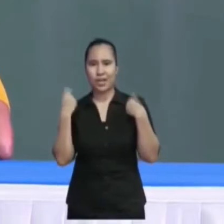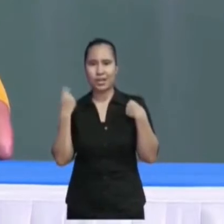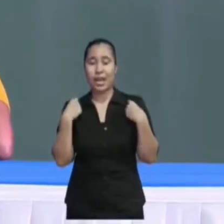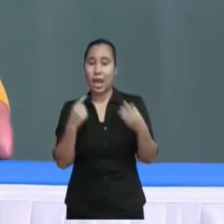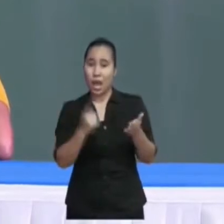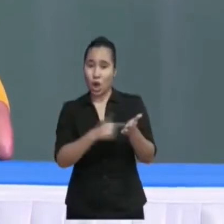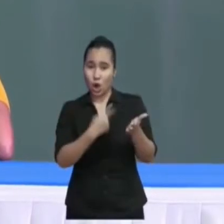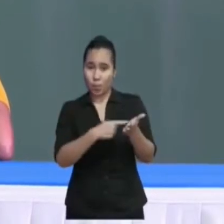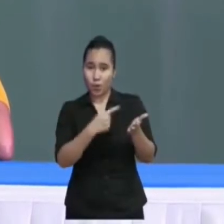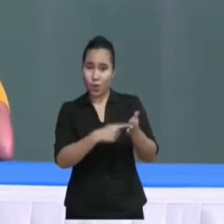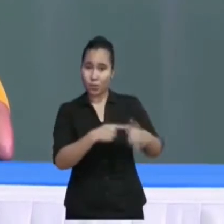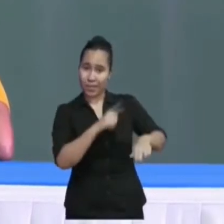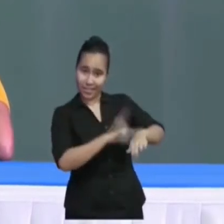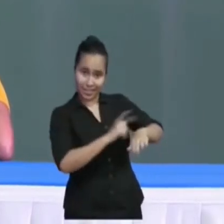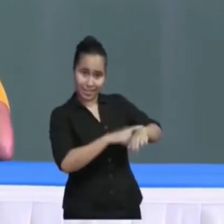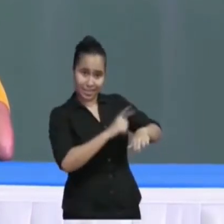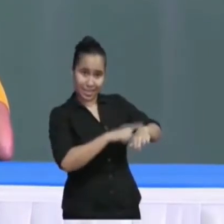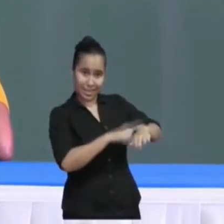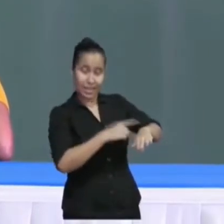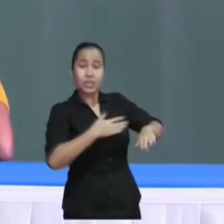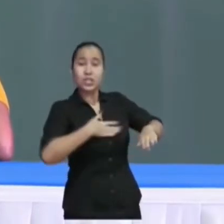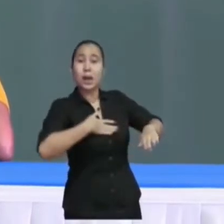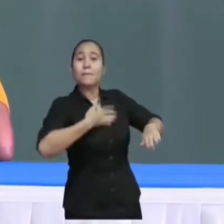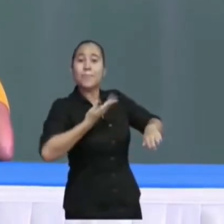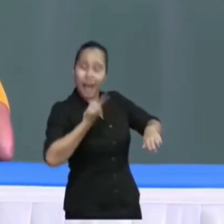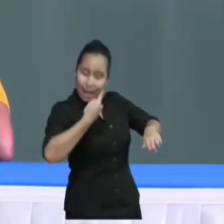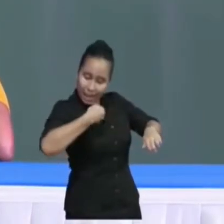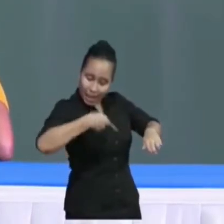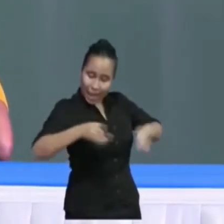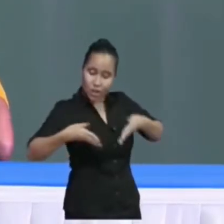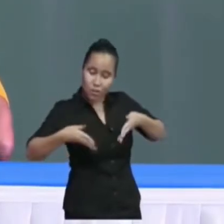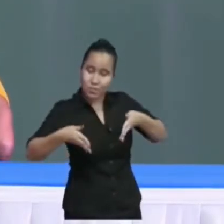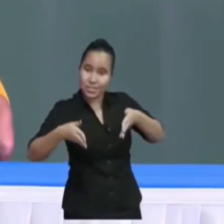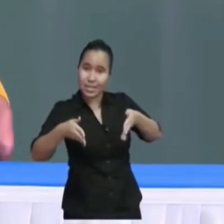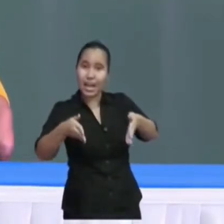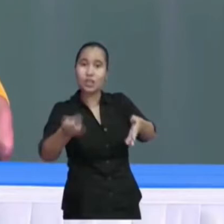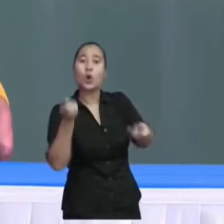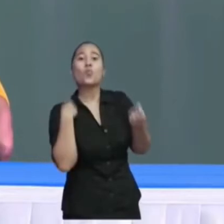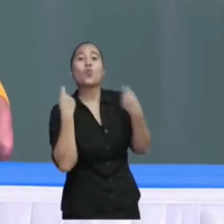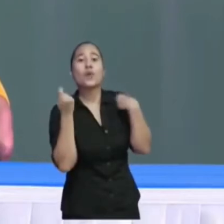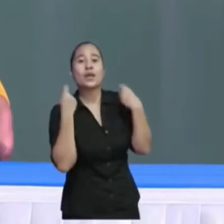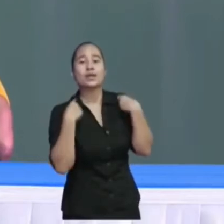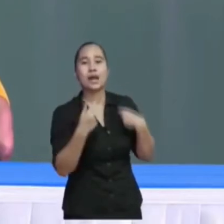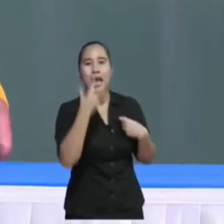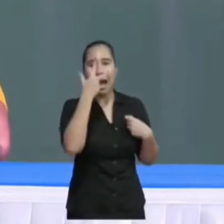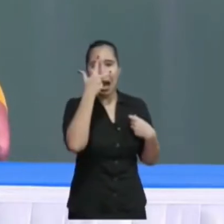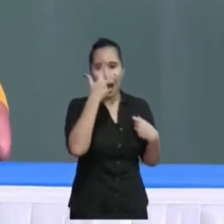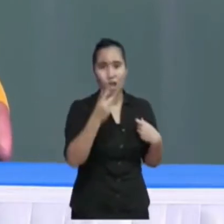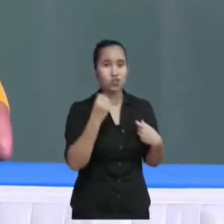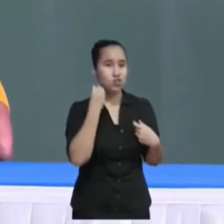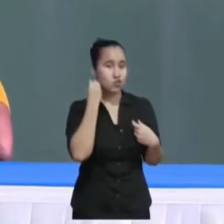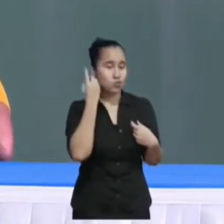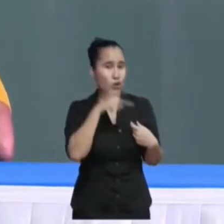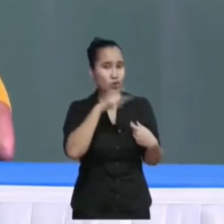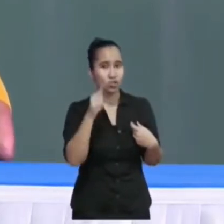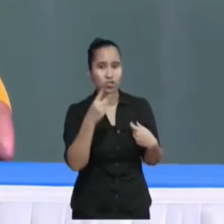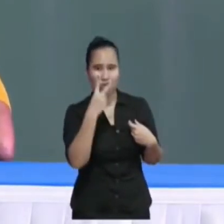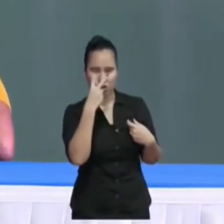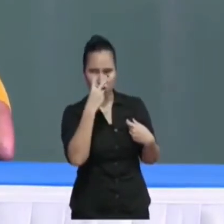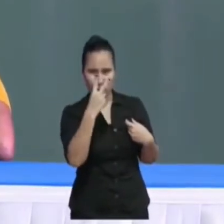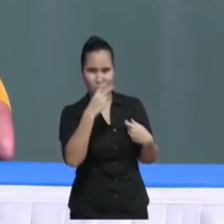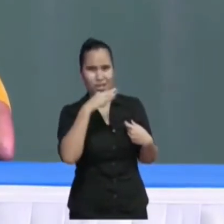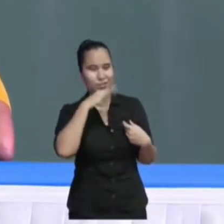van het tijdstip dat ter beschikking is gesteld om uw inkopen te gaan doen. Dat is van 8 tot 2, dacht